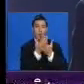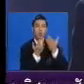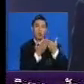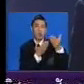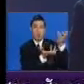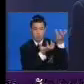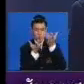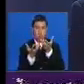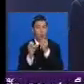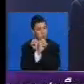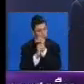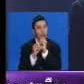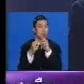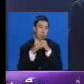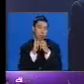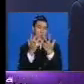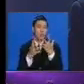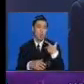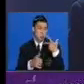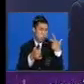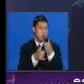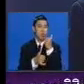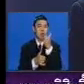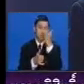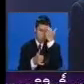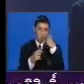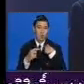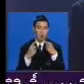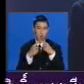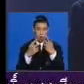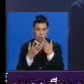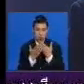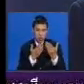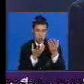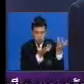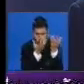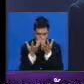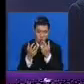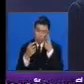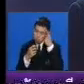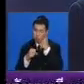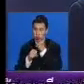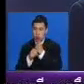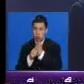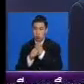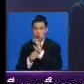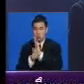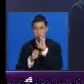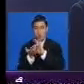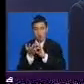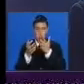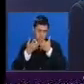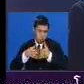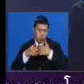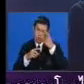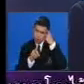ามารถนำมาใช้ได้ทันทีครับส่วนแบบพ่นนั้นเตรียมเดินหน้าผลิตหลังจากที่ได้ที่เชื้อนั้นเดินทางมาถึงประเทศไทยนะครับคาดว่าไม่เกินเดือนธันวาคม